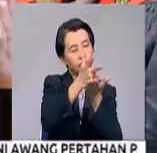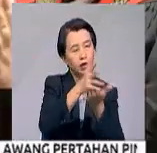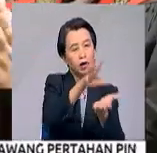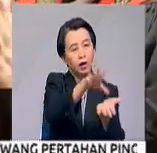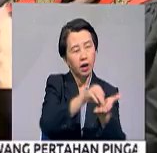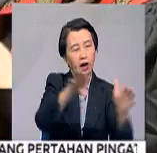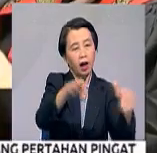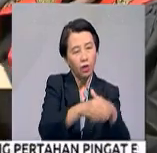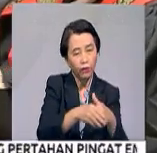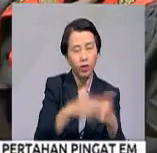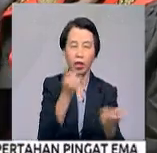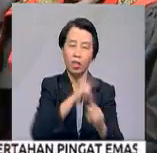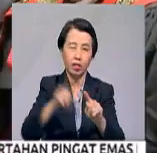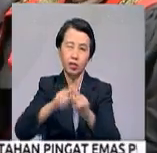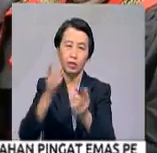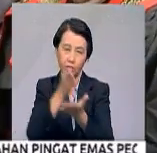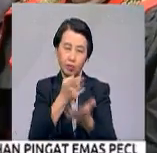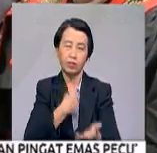in Cinematography.